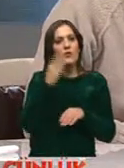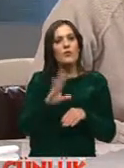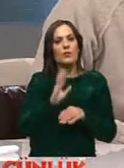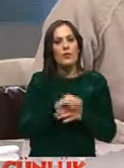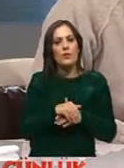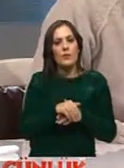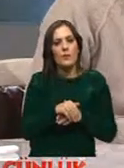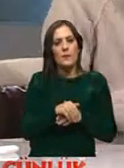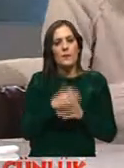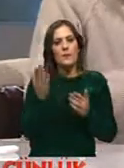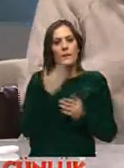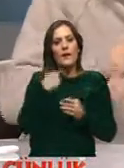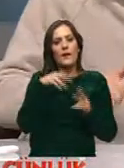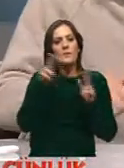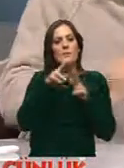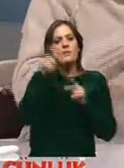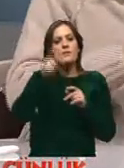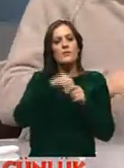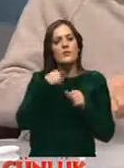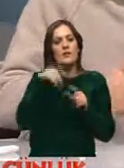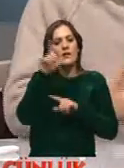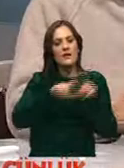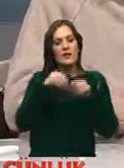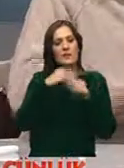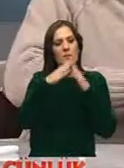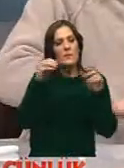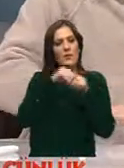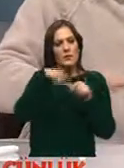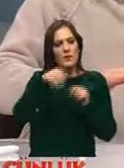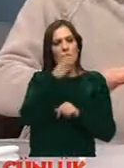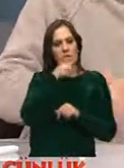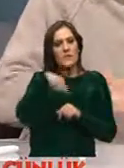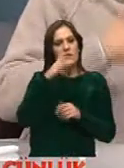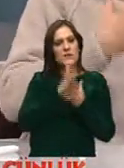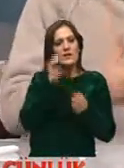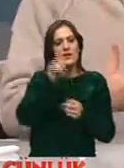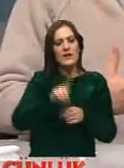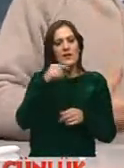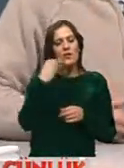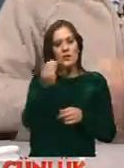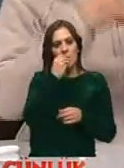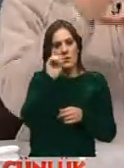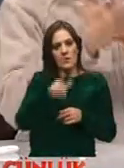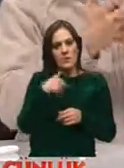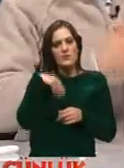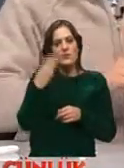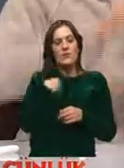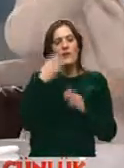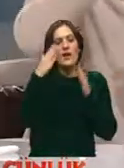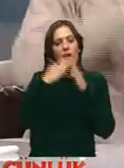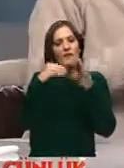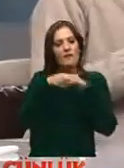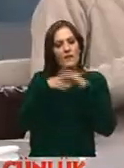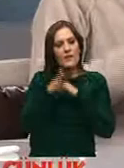olmuyor. Yani Maslow'un ihtiyaçlar piramidini bilirsiniz. İşte ilk insanların ilk önce yemek yemeleri lazım. Sonra barınma